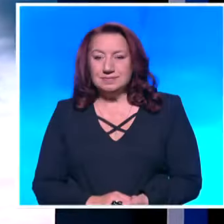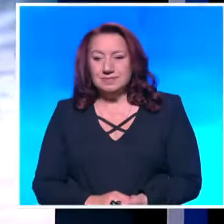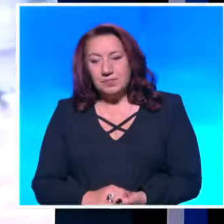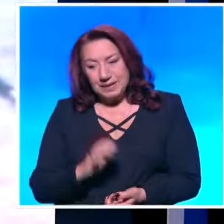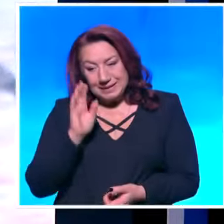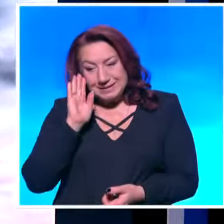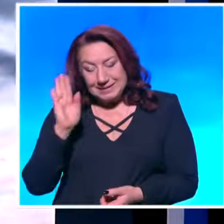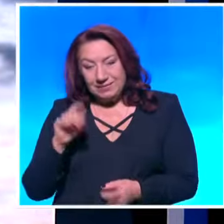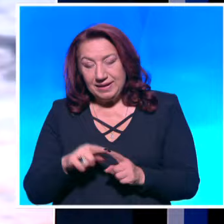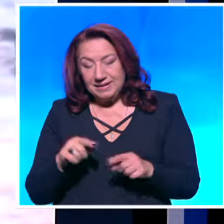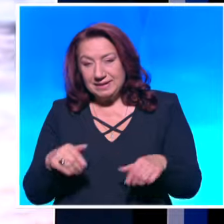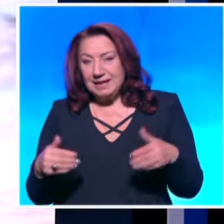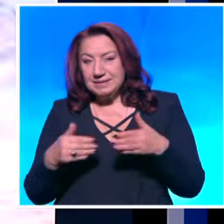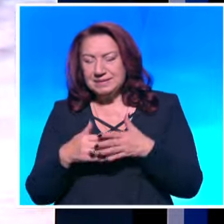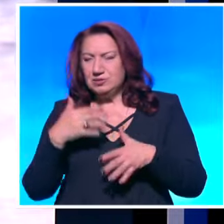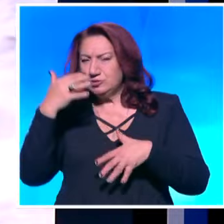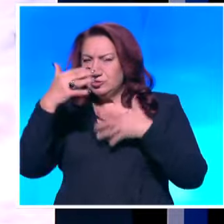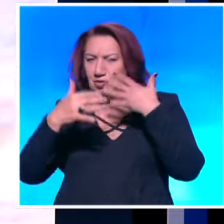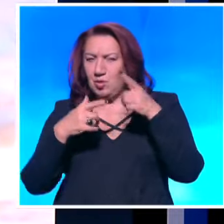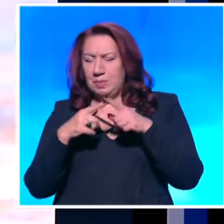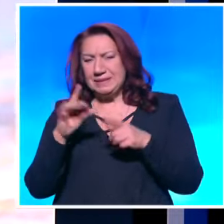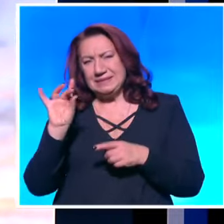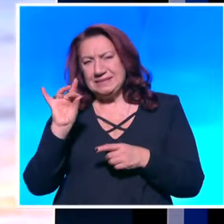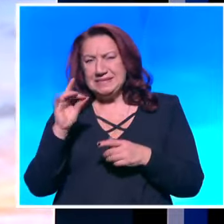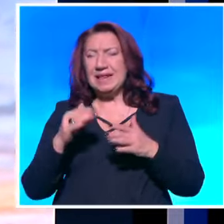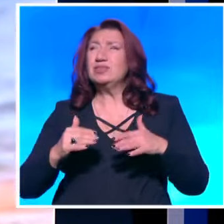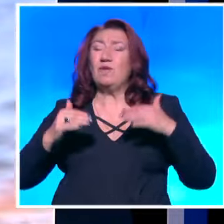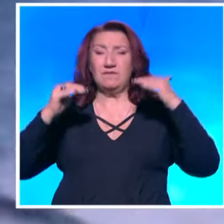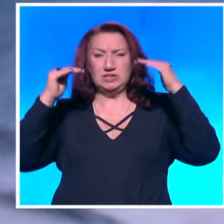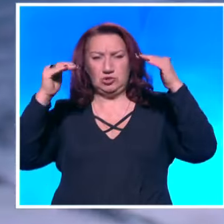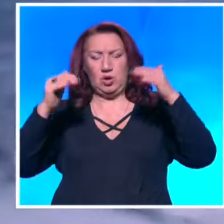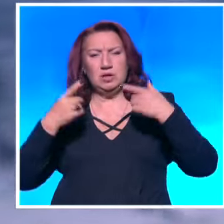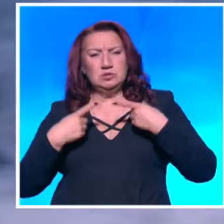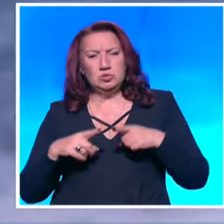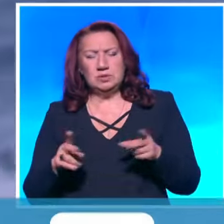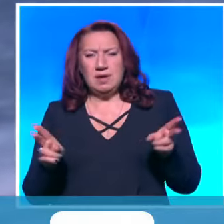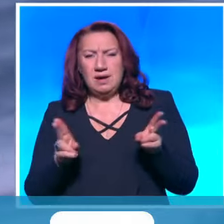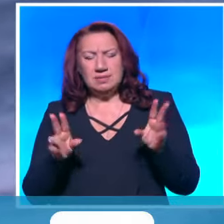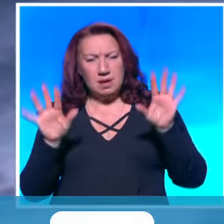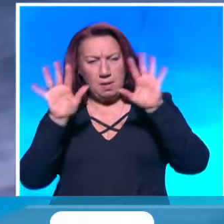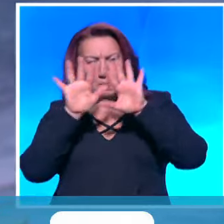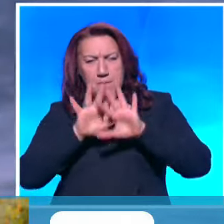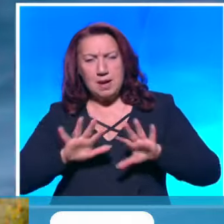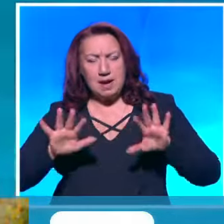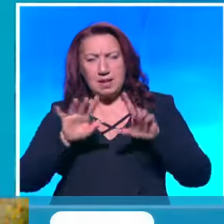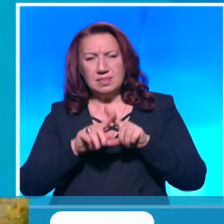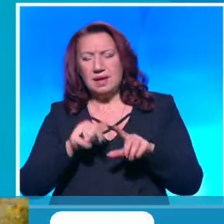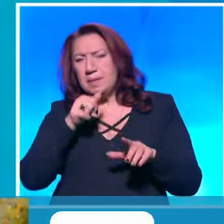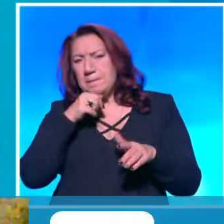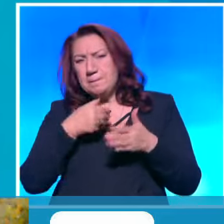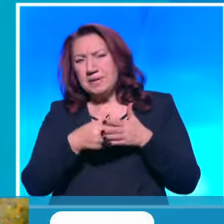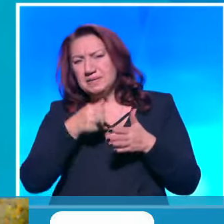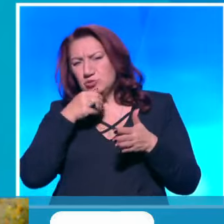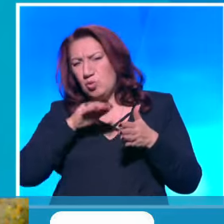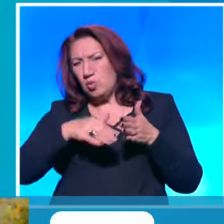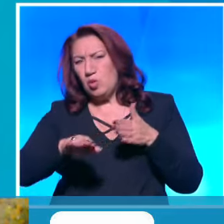здравейте тази нощ облачността на страната ще е средна и висока сутринта краткотрайни мъгли над котловините и по поречията на дунав